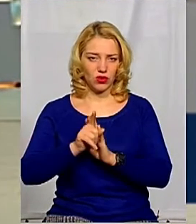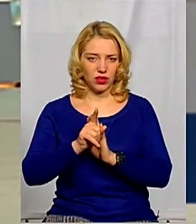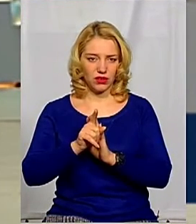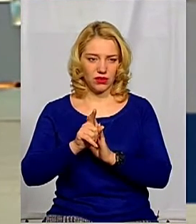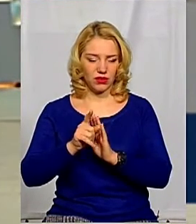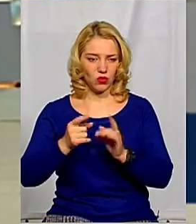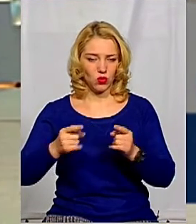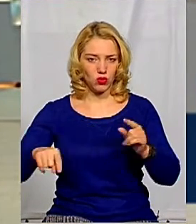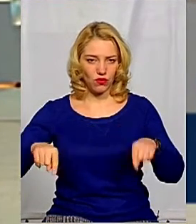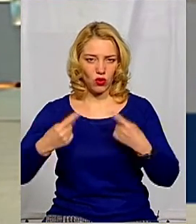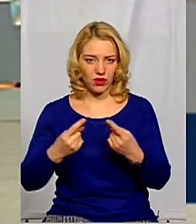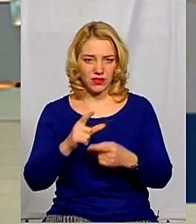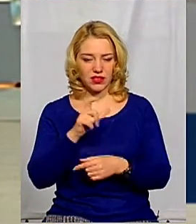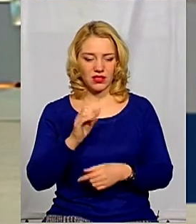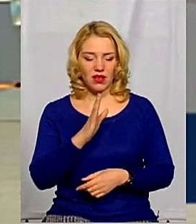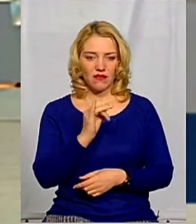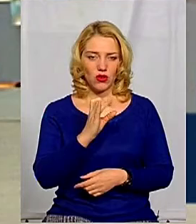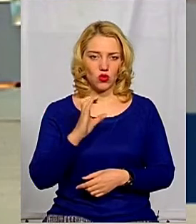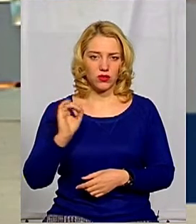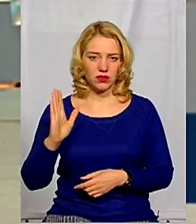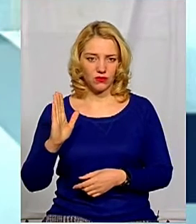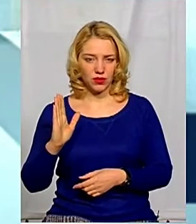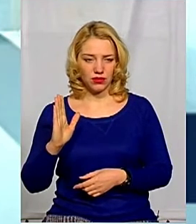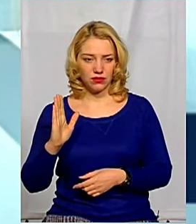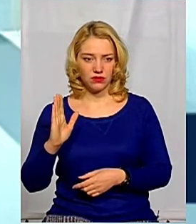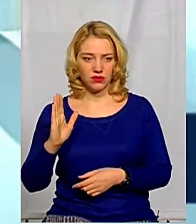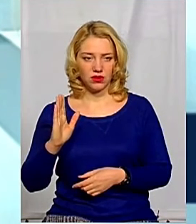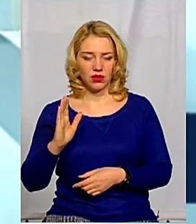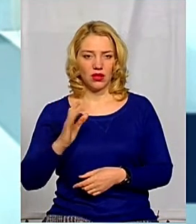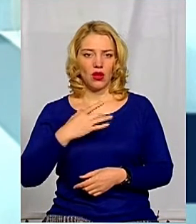із вірусів